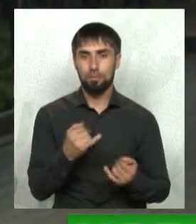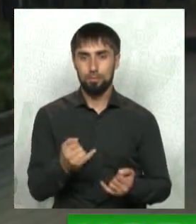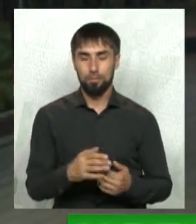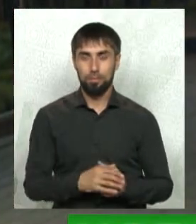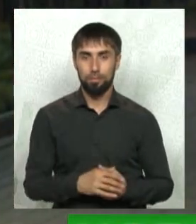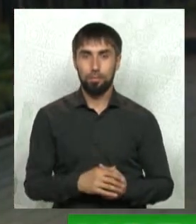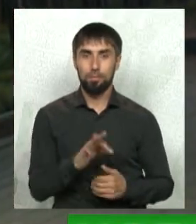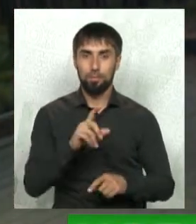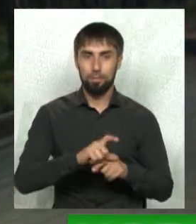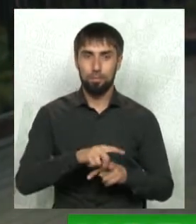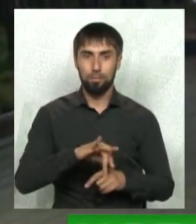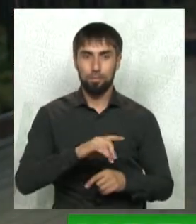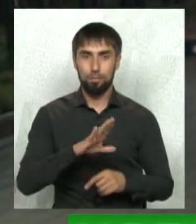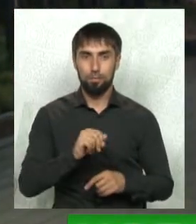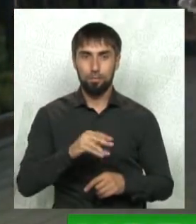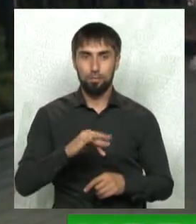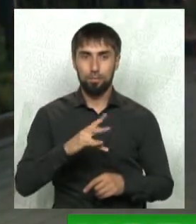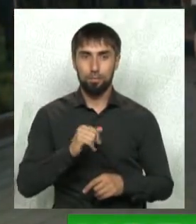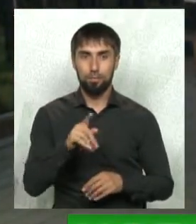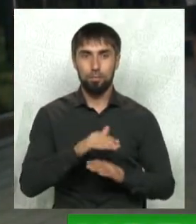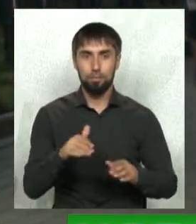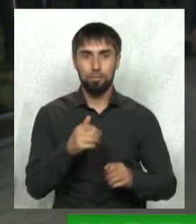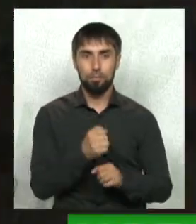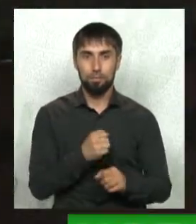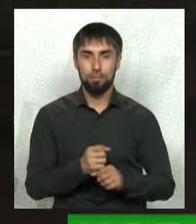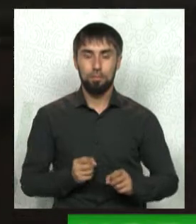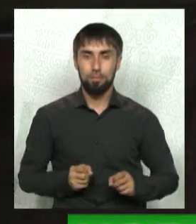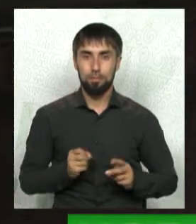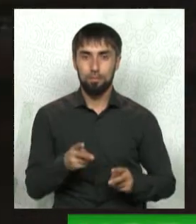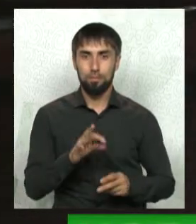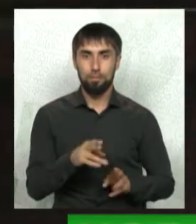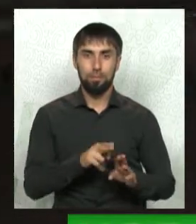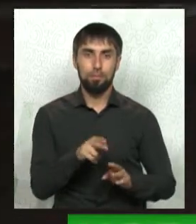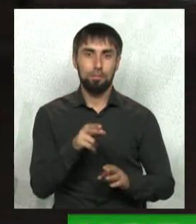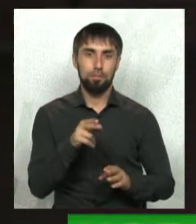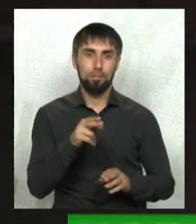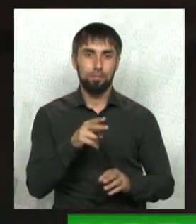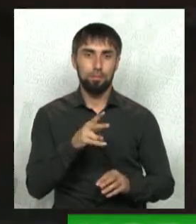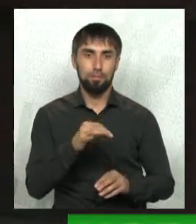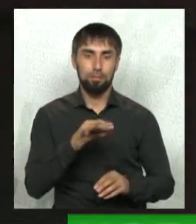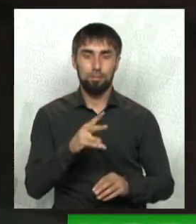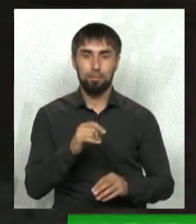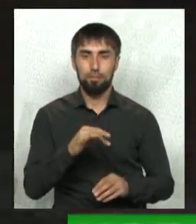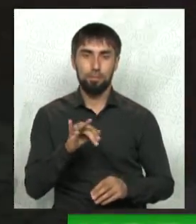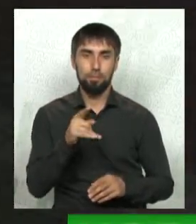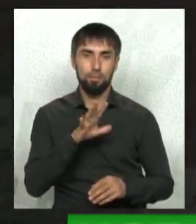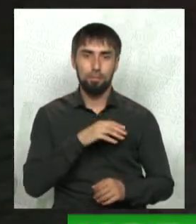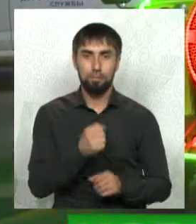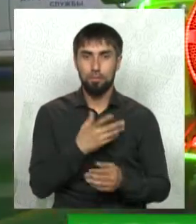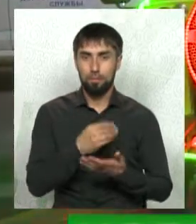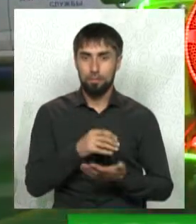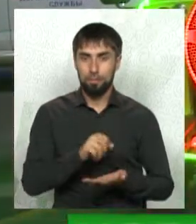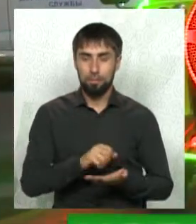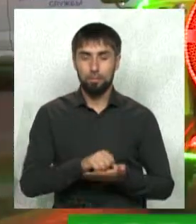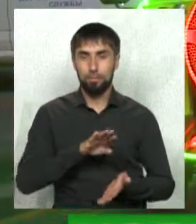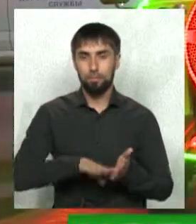плохо. По словам Любавы Чугиной, подростки в основном совершают преступления корыстной направленности. Ну и зачастую, оценивая свои деяния